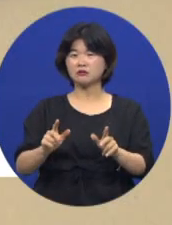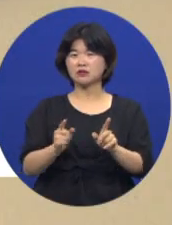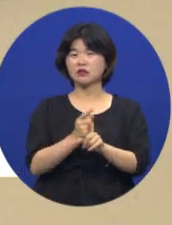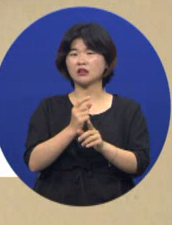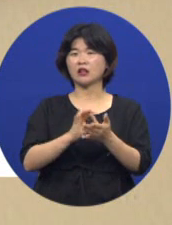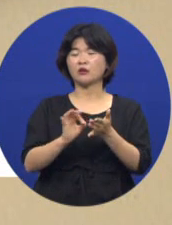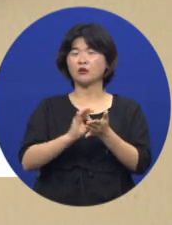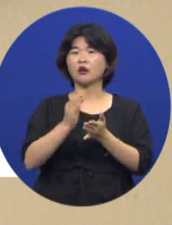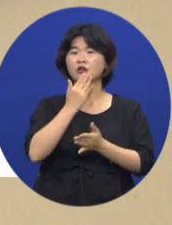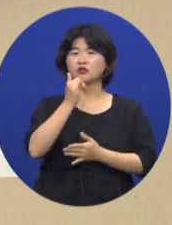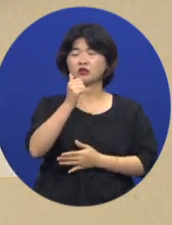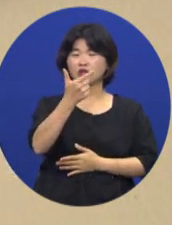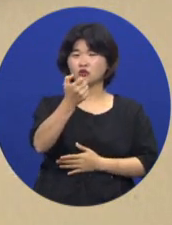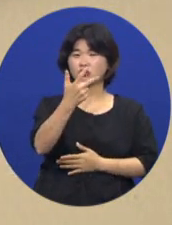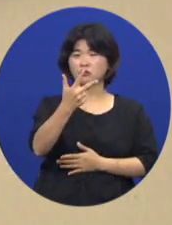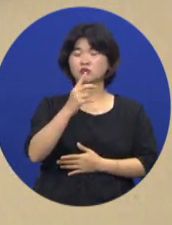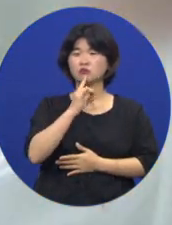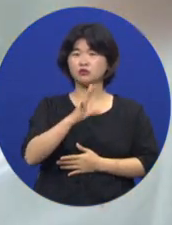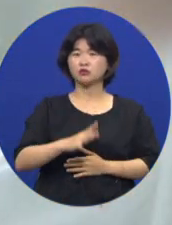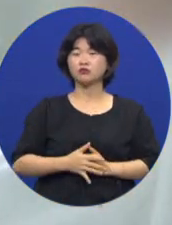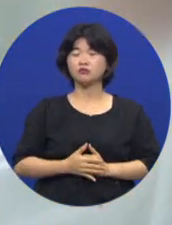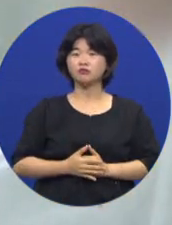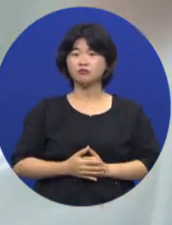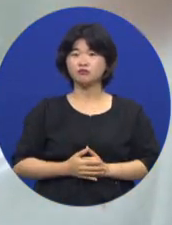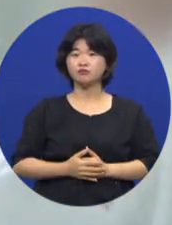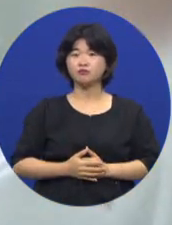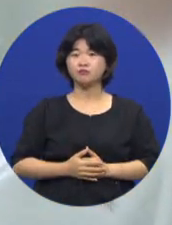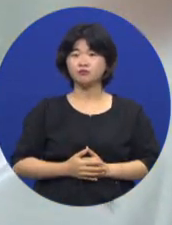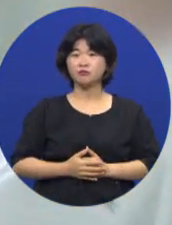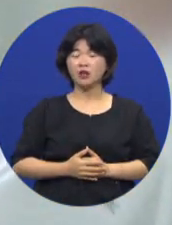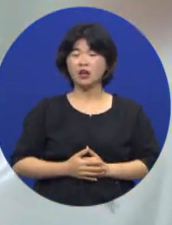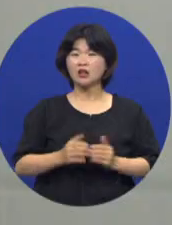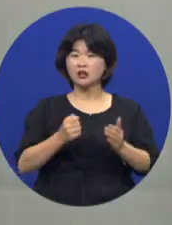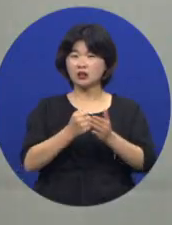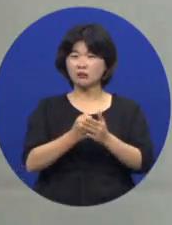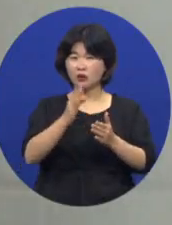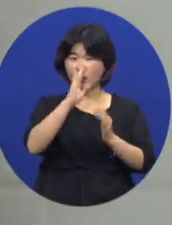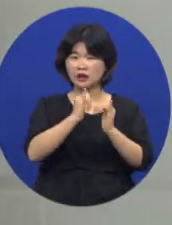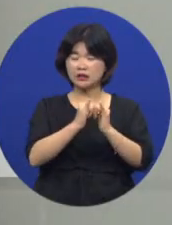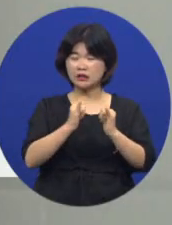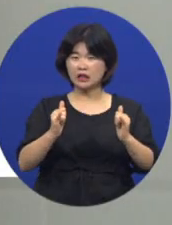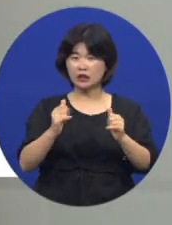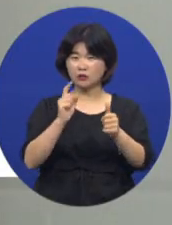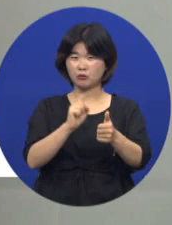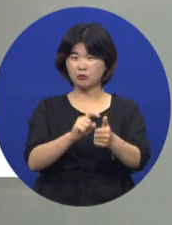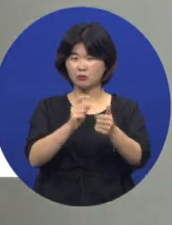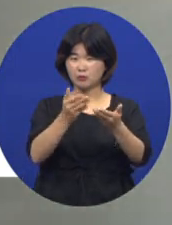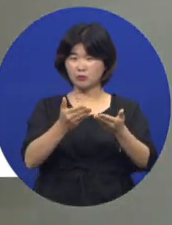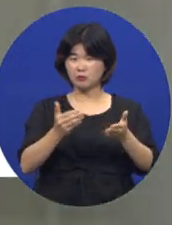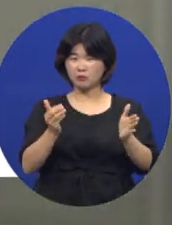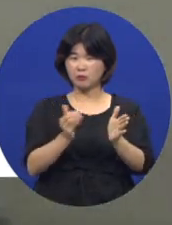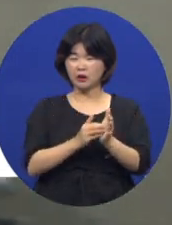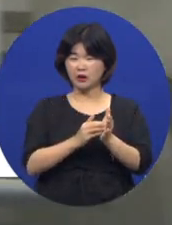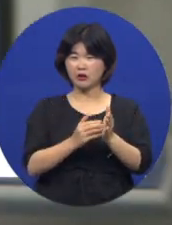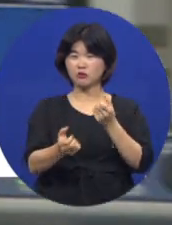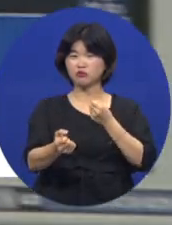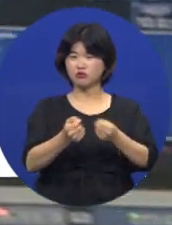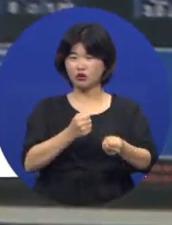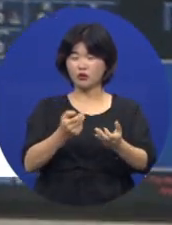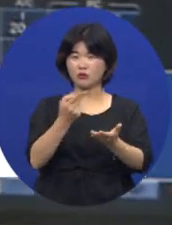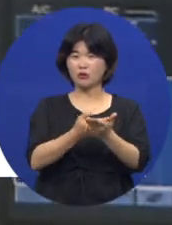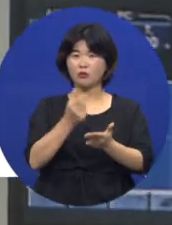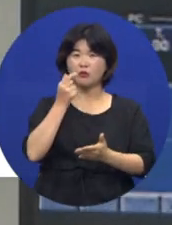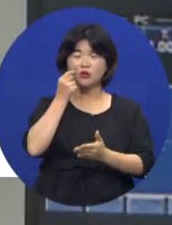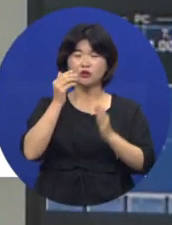병상 은 67 영상 에 불과합니다 이러다보니 환자들이 양성 통보를 받고도 이번 하지 못한 채